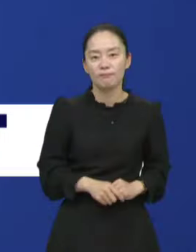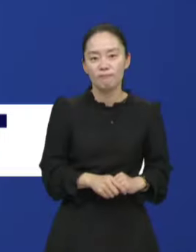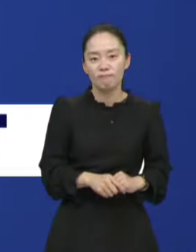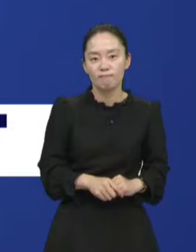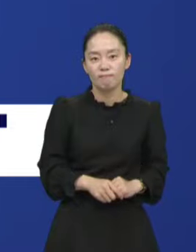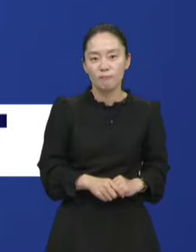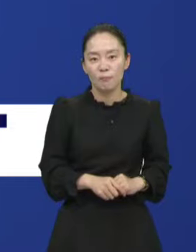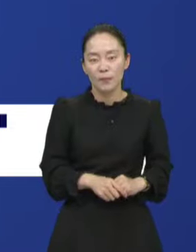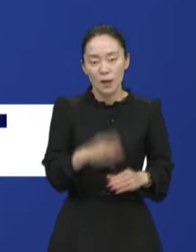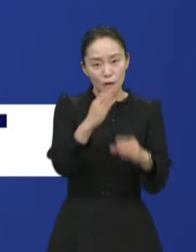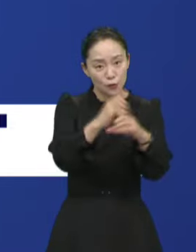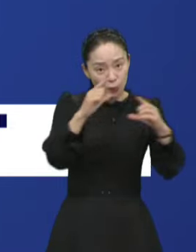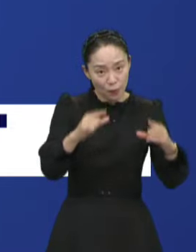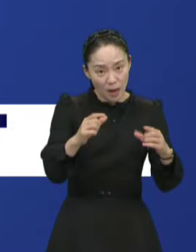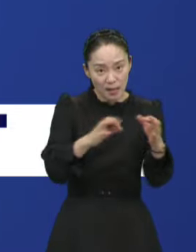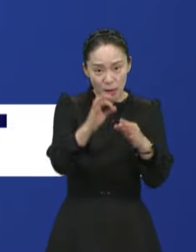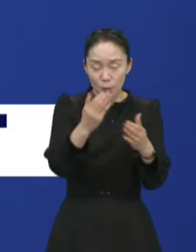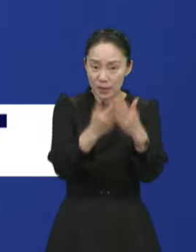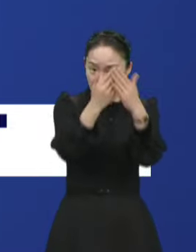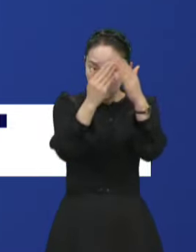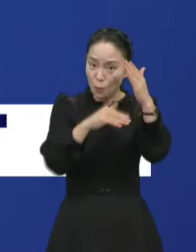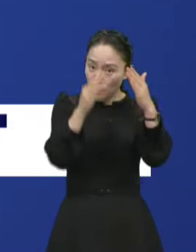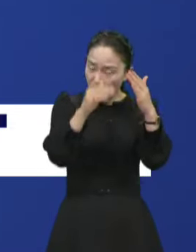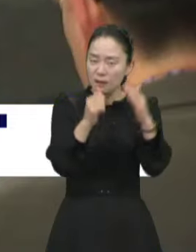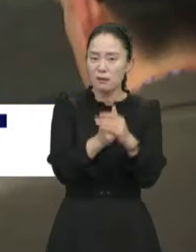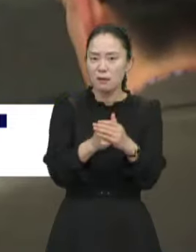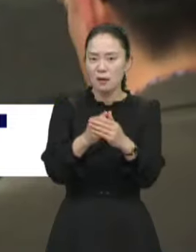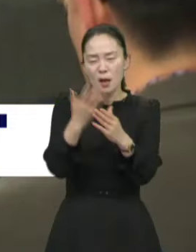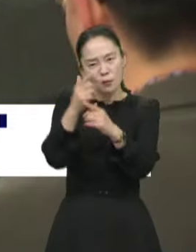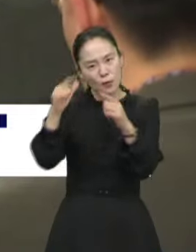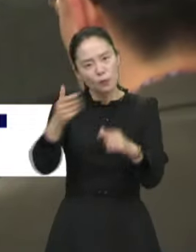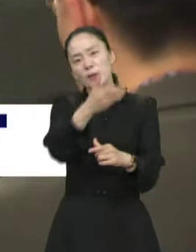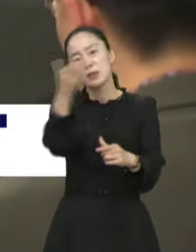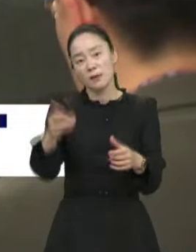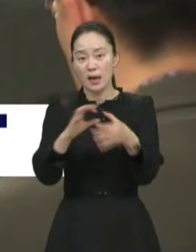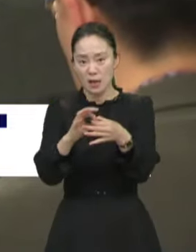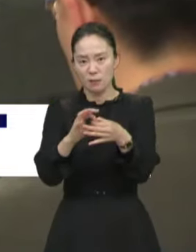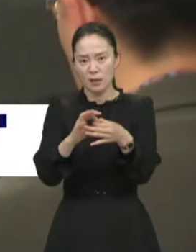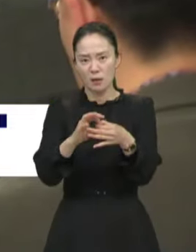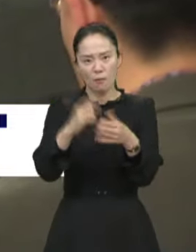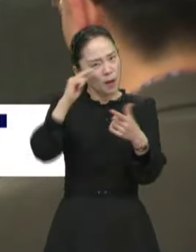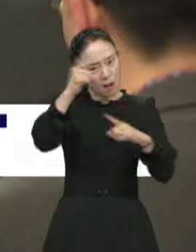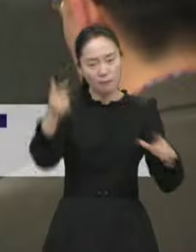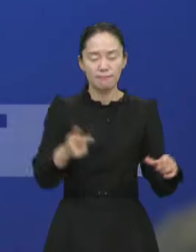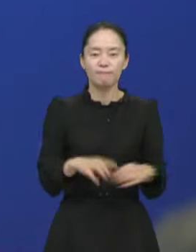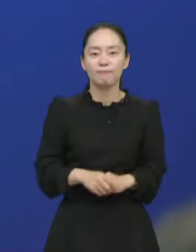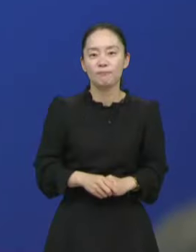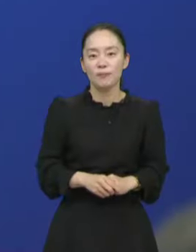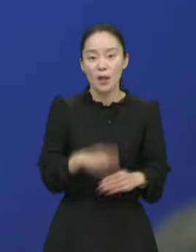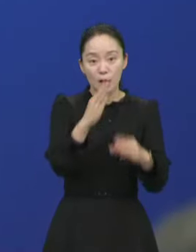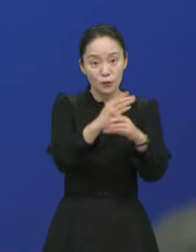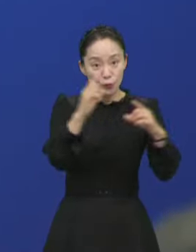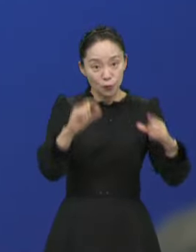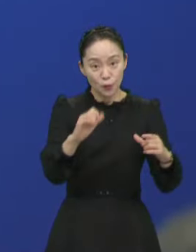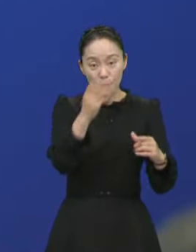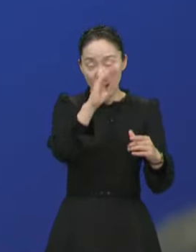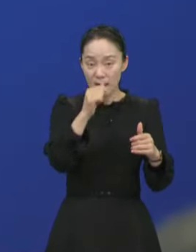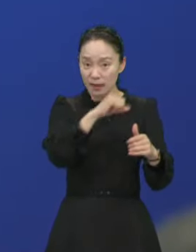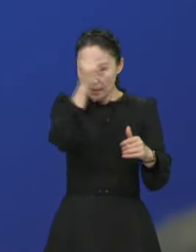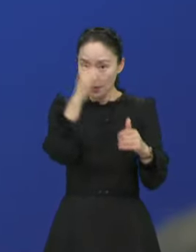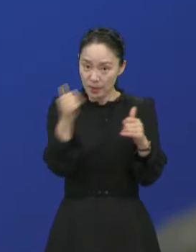예이가 중에 있는 소상공인진흥공단의 구 이전에 대해선 박자를 냈습니다 중구 박용갑